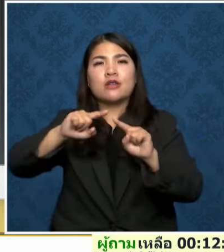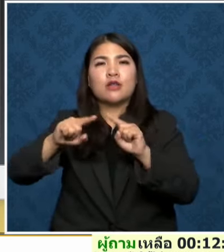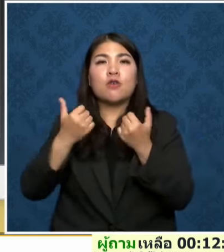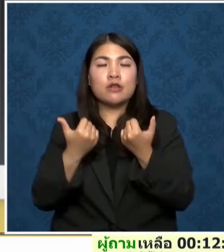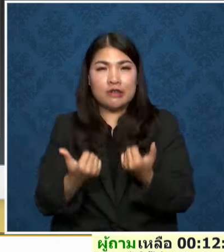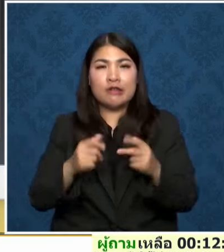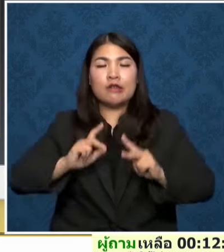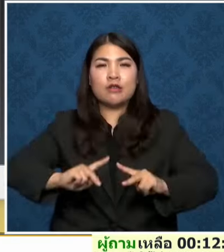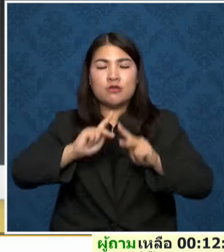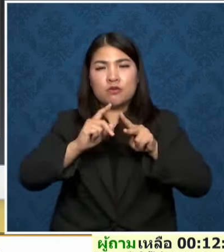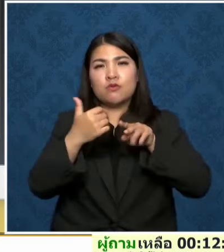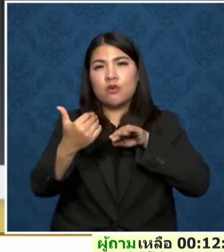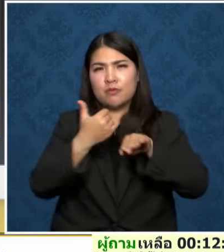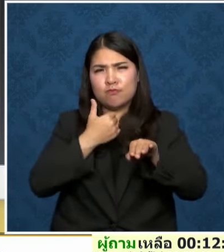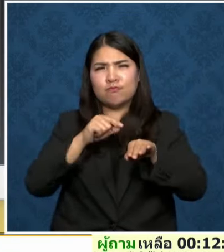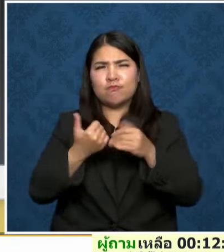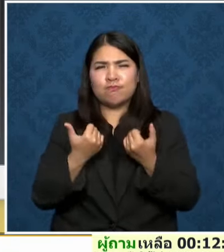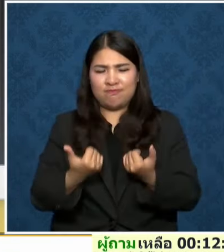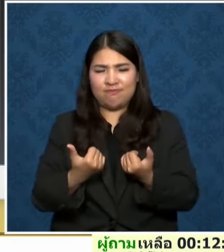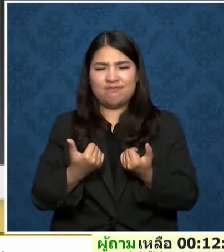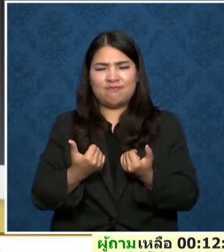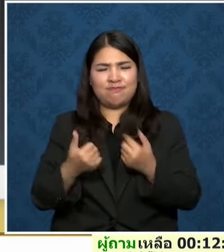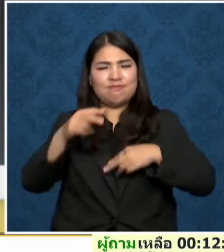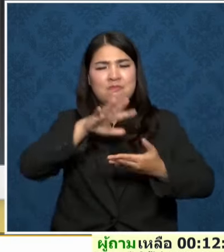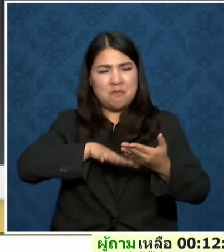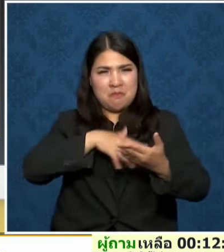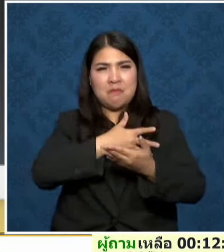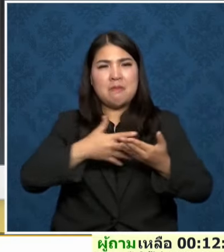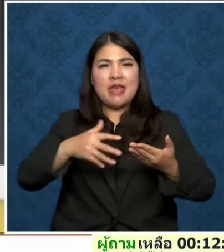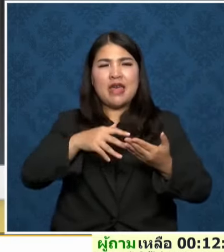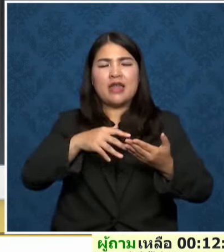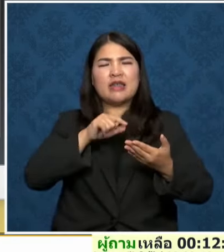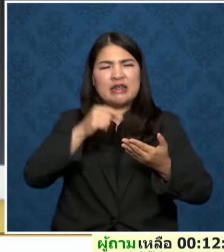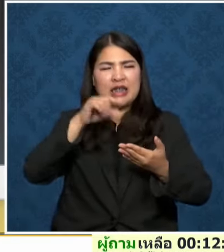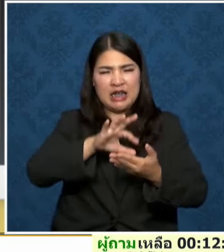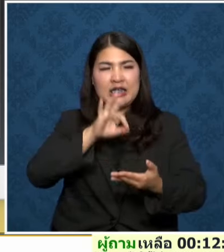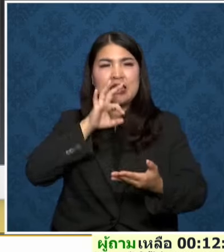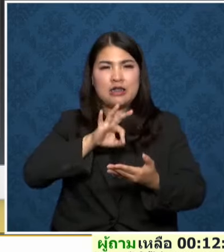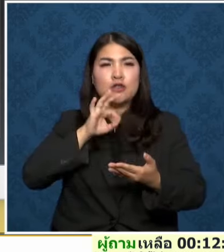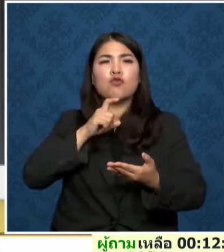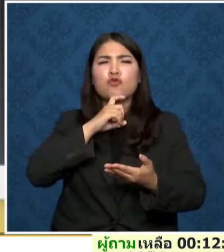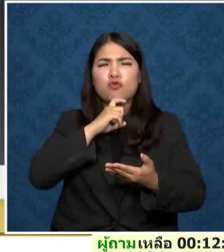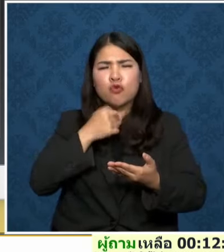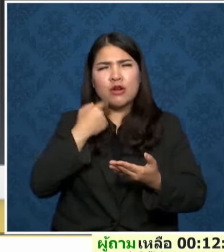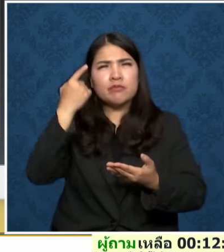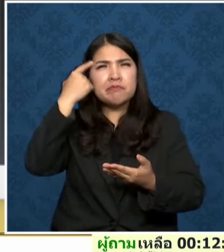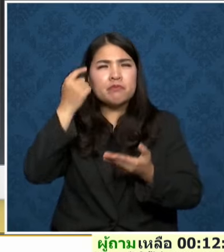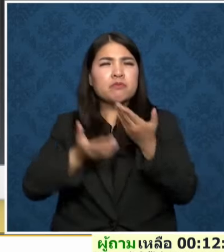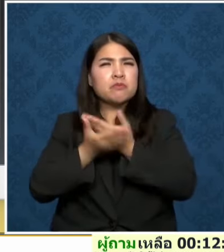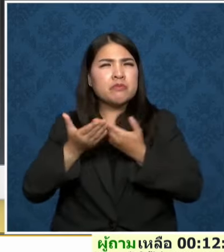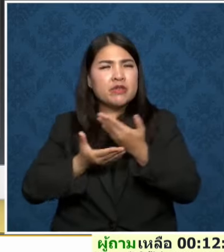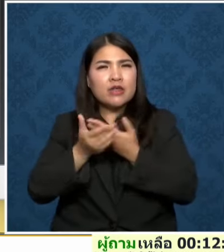ารศึษาแผนของแนวทางเลือกว่าเราจะดำเนินการไหเส้นทางไหนภาพ